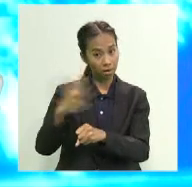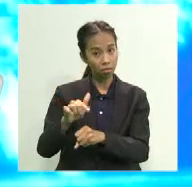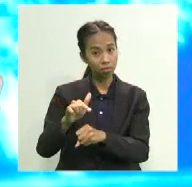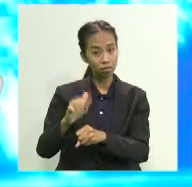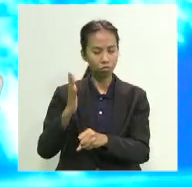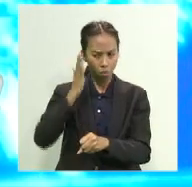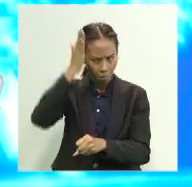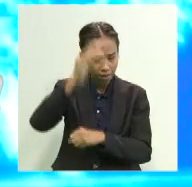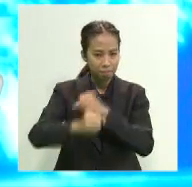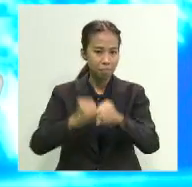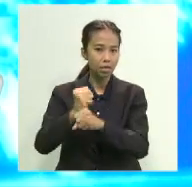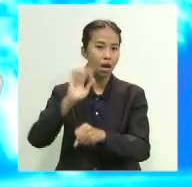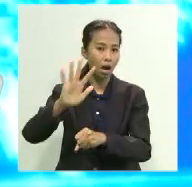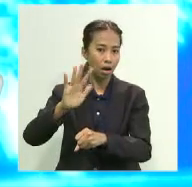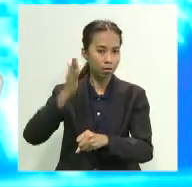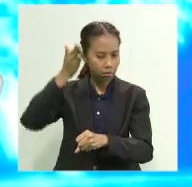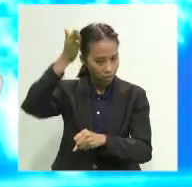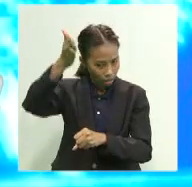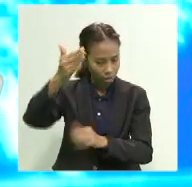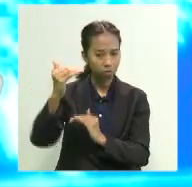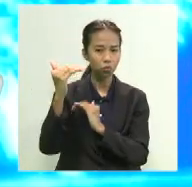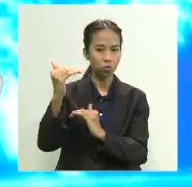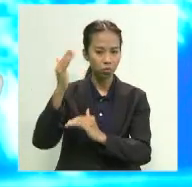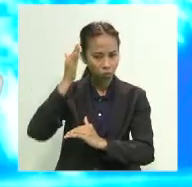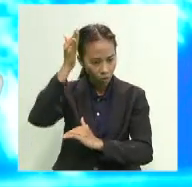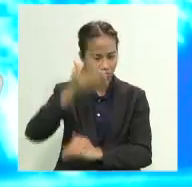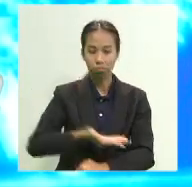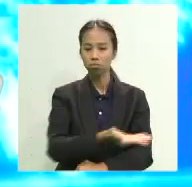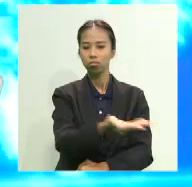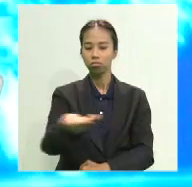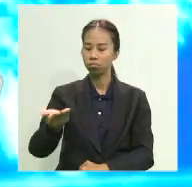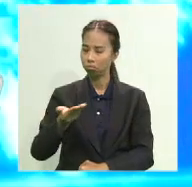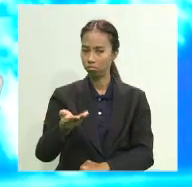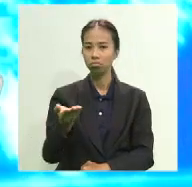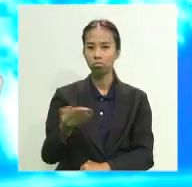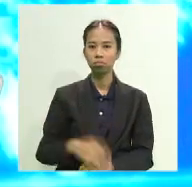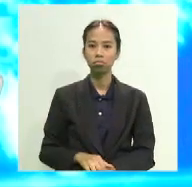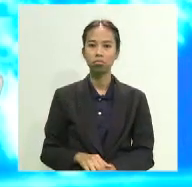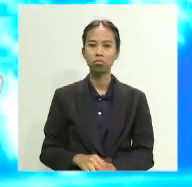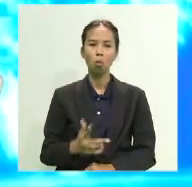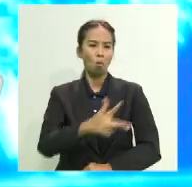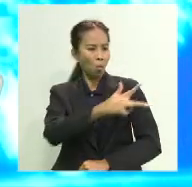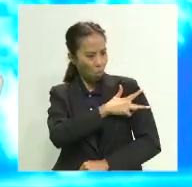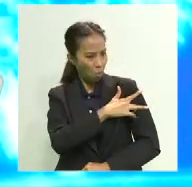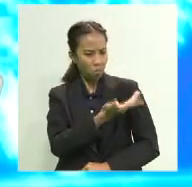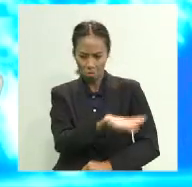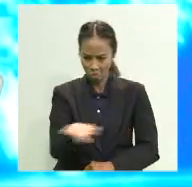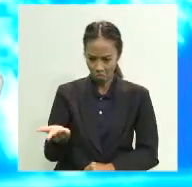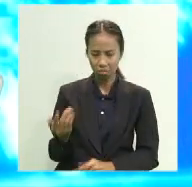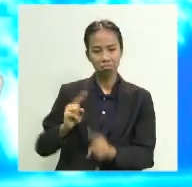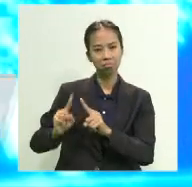5ปีข้างหน้าเป็น5ปีแห่งอนาคตของพวกเราทุกคนของด็อกเตอร์หรือใครทั้งหมดมาพูด